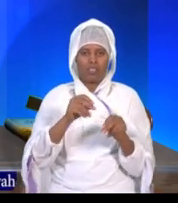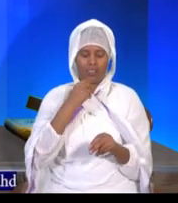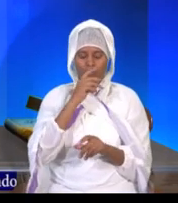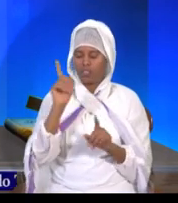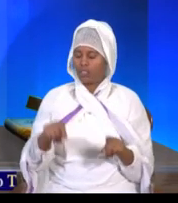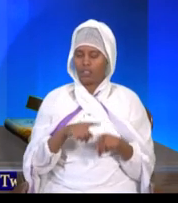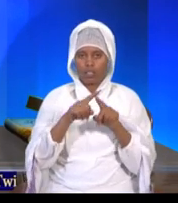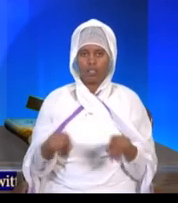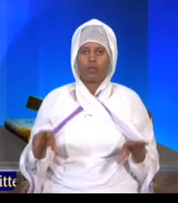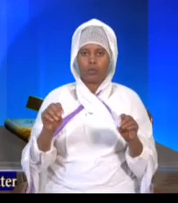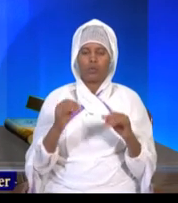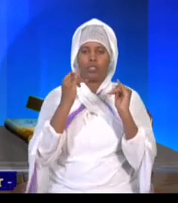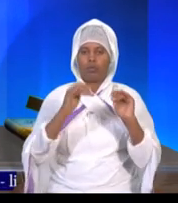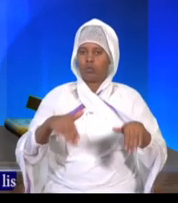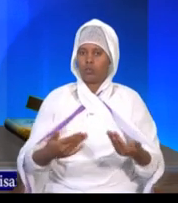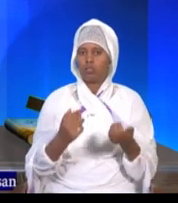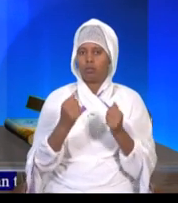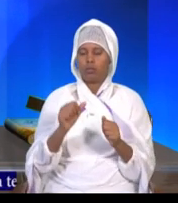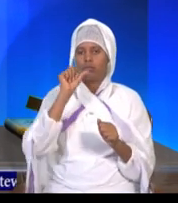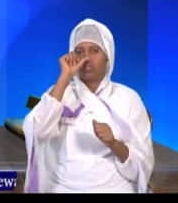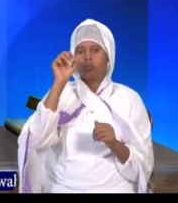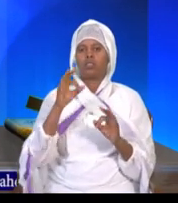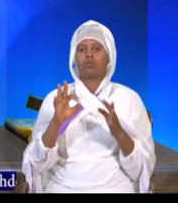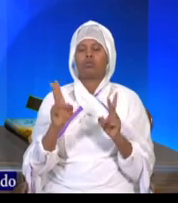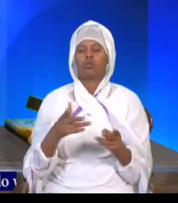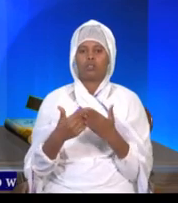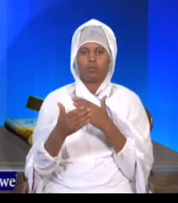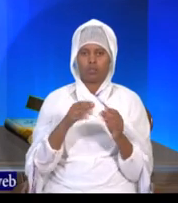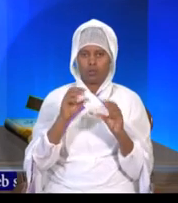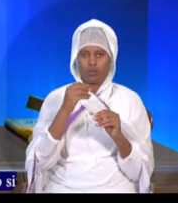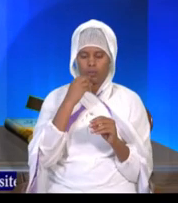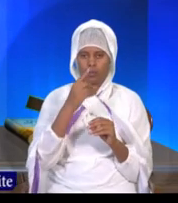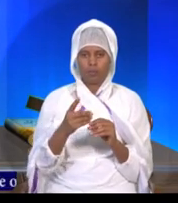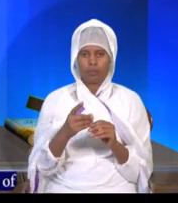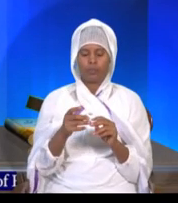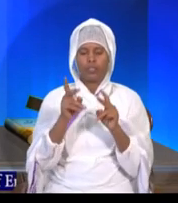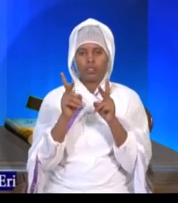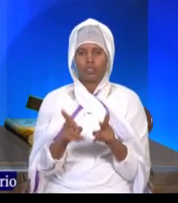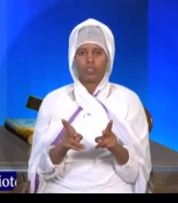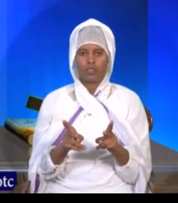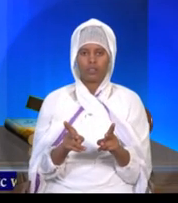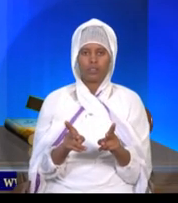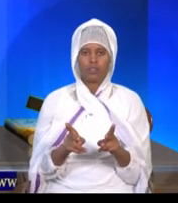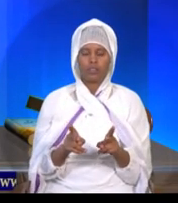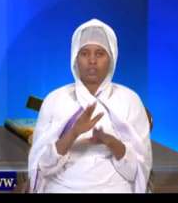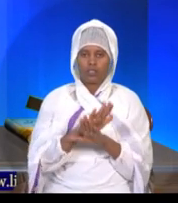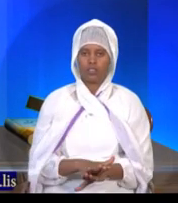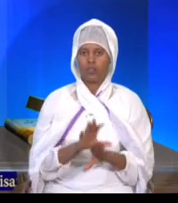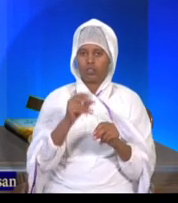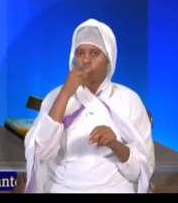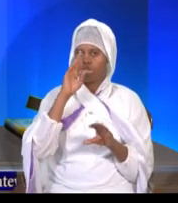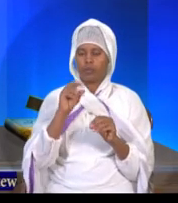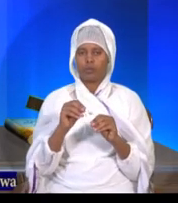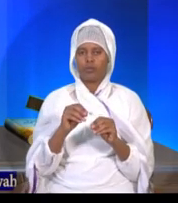ከም ምውዳእ ክብርካ ኮይኑ ዝስምዓና ማለት እዩ ብትዕቢት ከመይ ገይረ ከምዝገብር ዝብል እዩ እዚ ወፅዓ